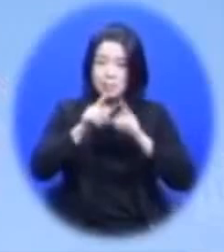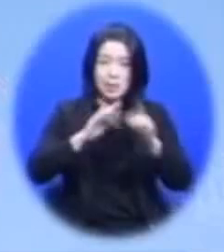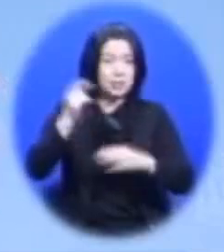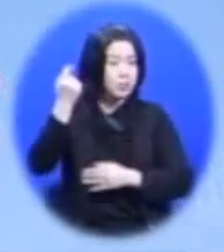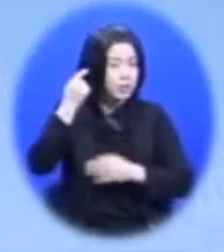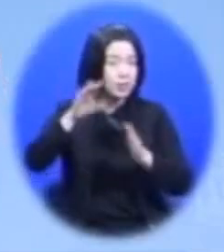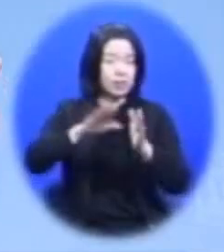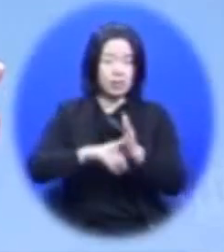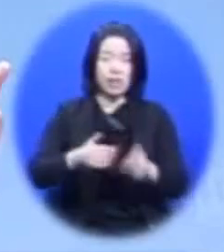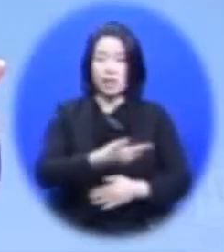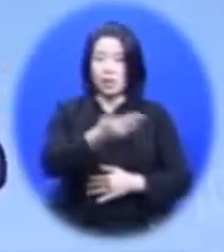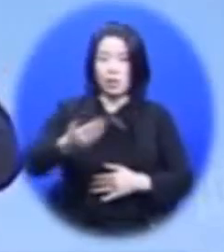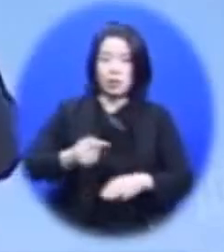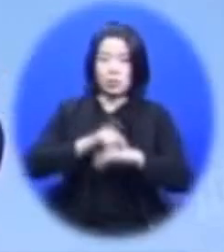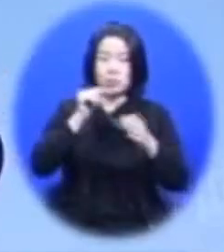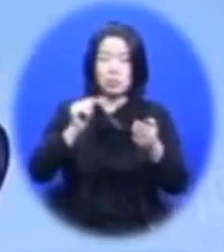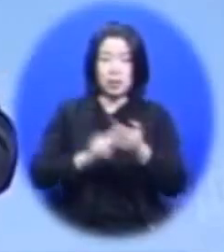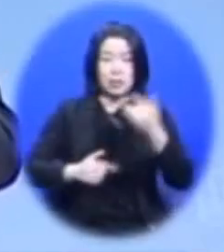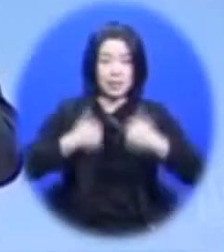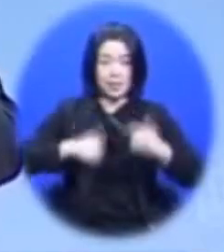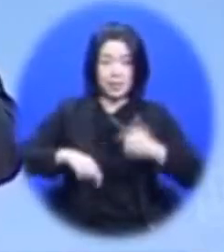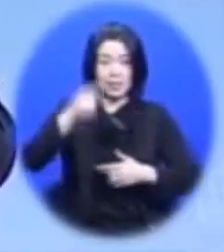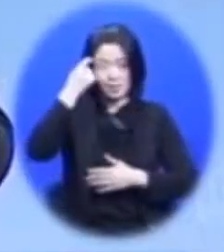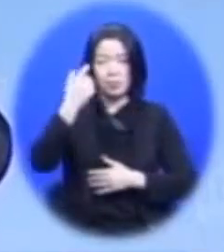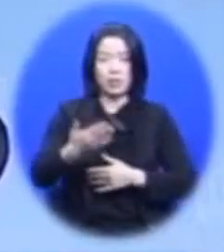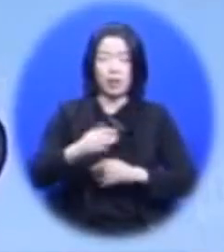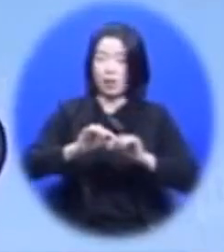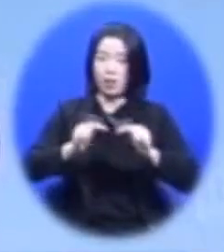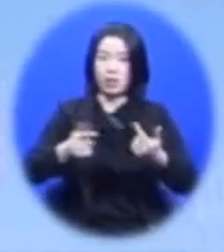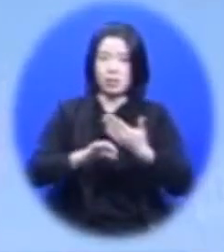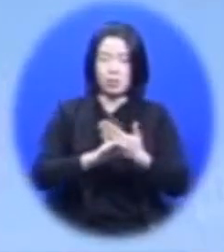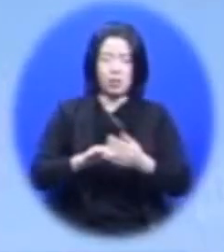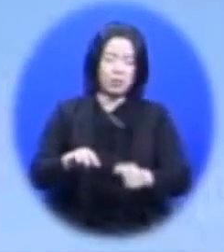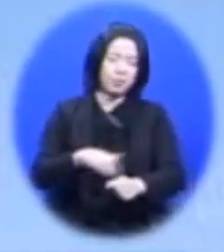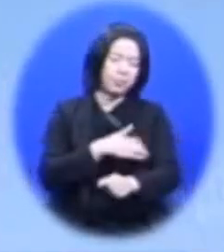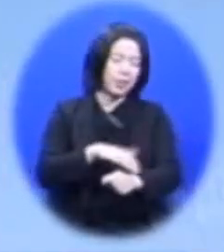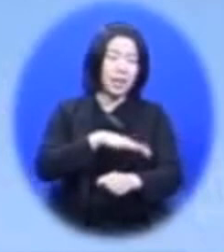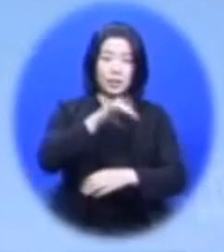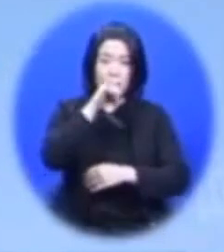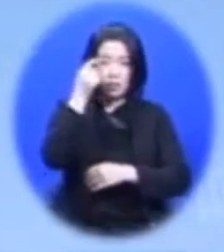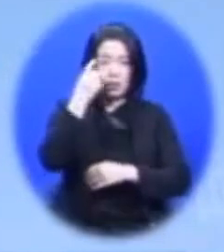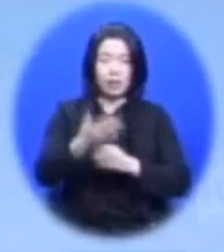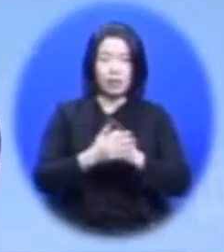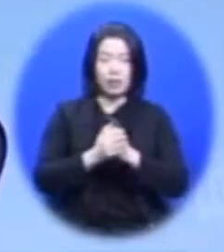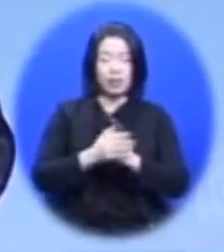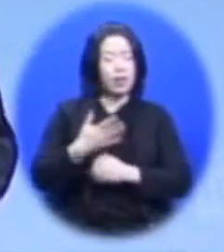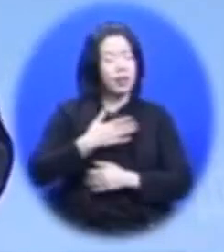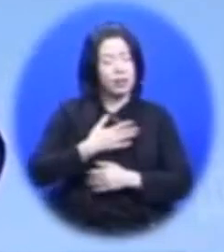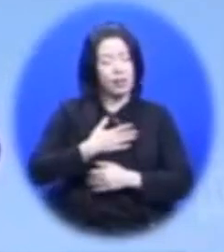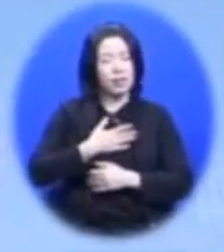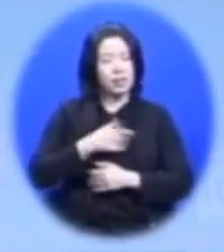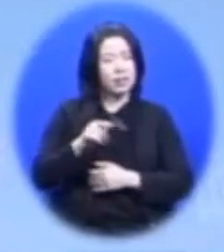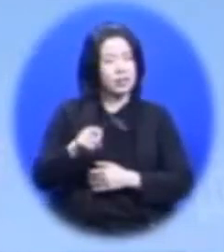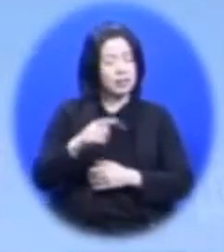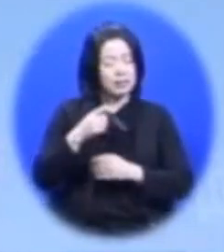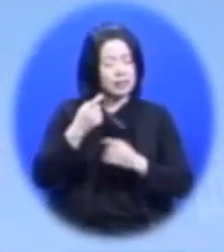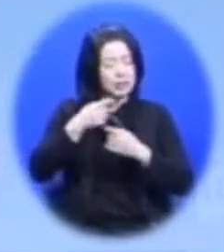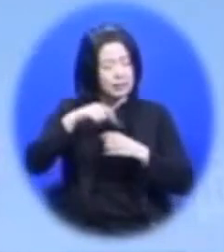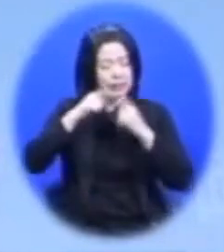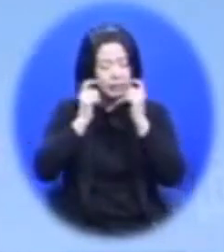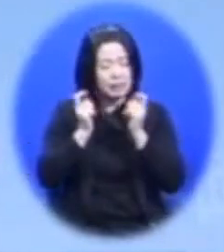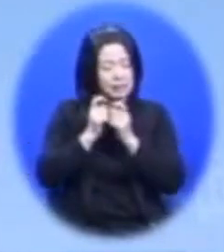때 여러분의 마음이 기쁘십니까? 아니면 불편하십니까? 아, 나는 이기적으로 살았나